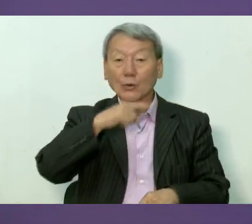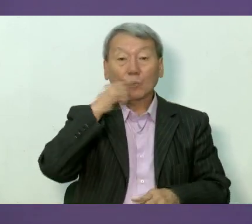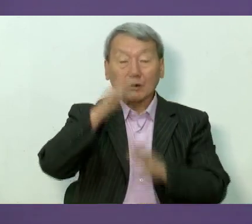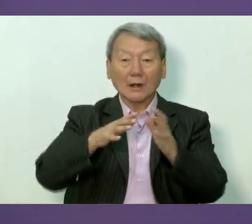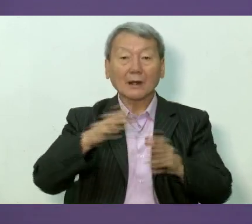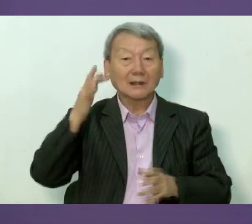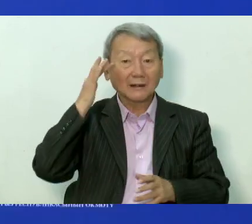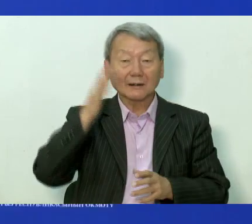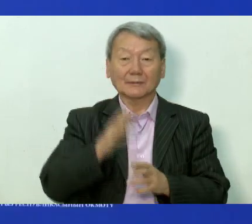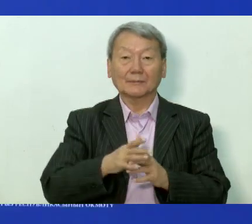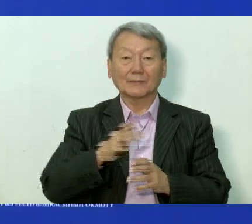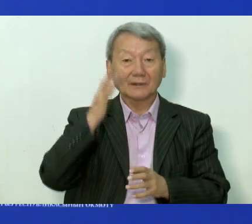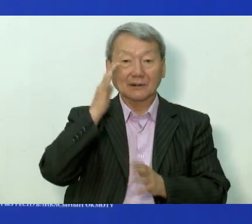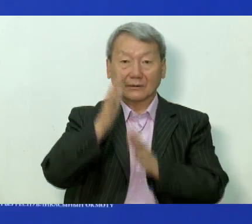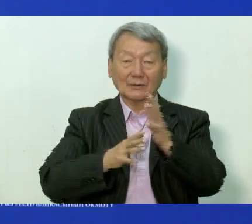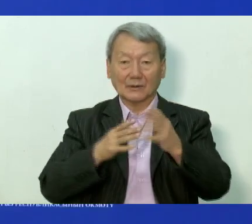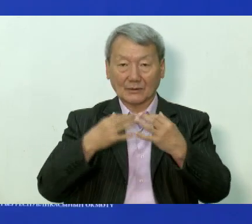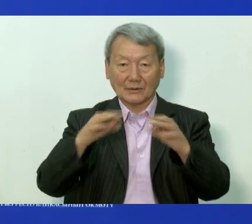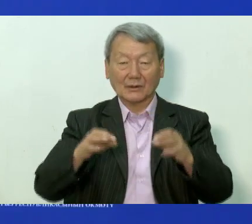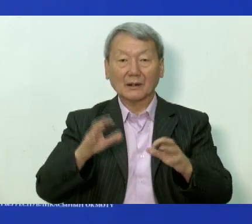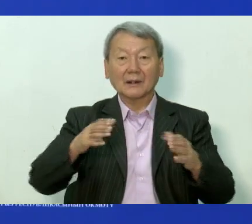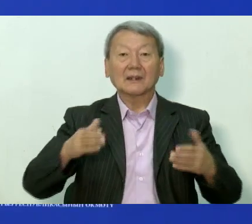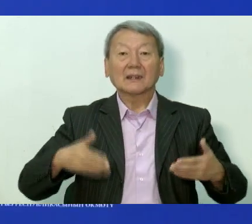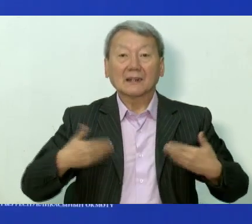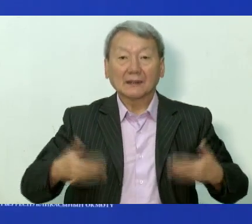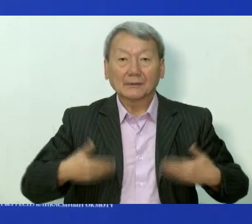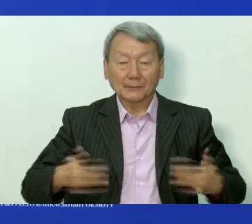Спасибо,